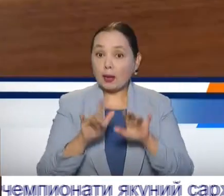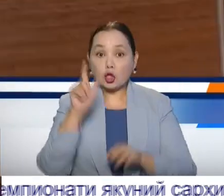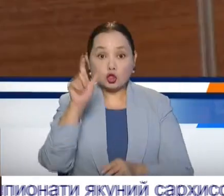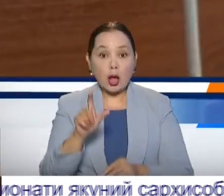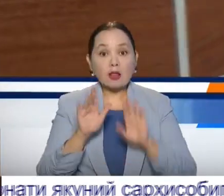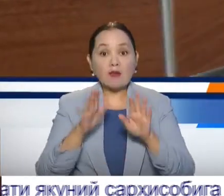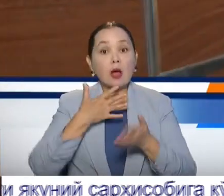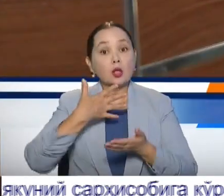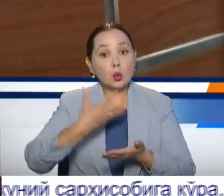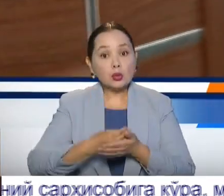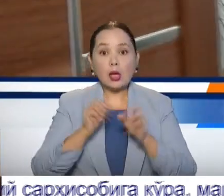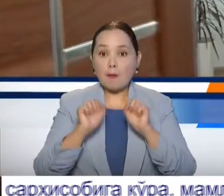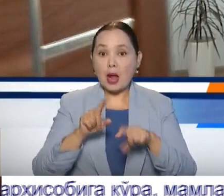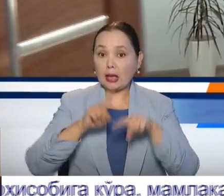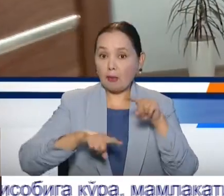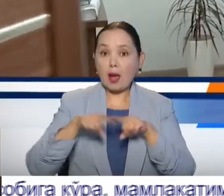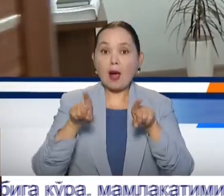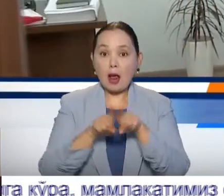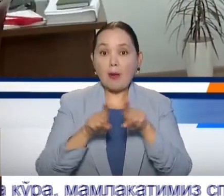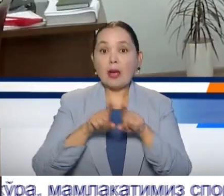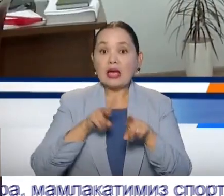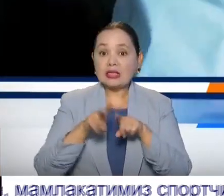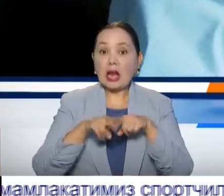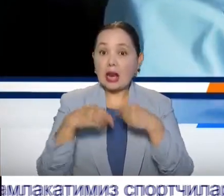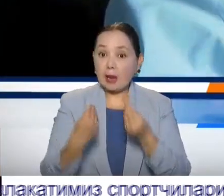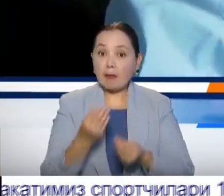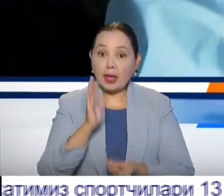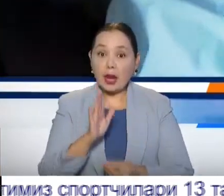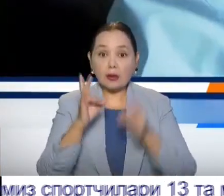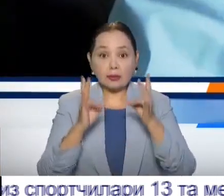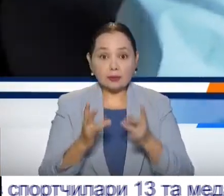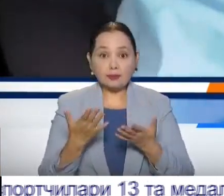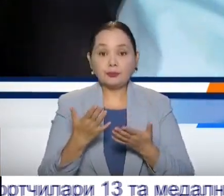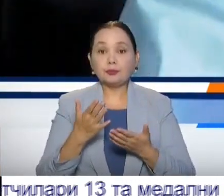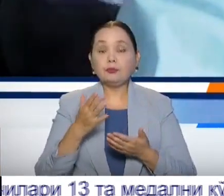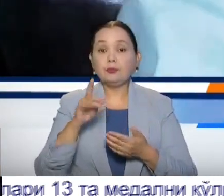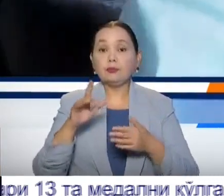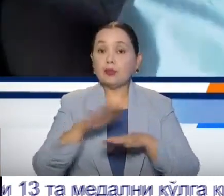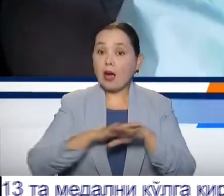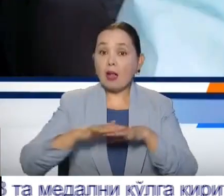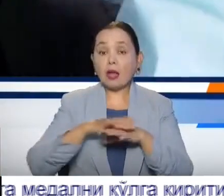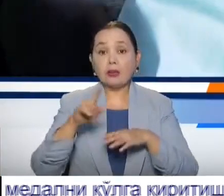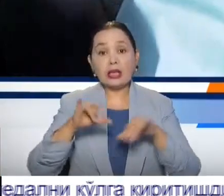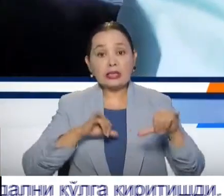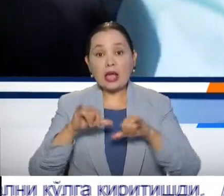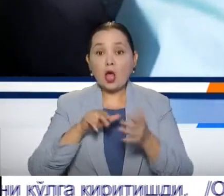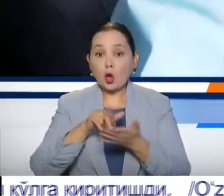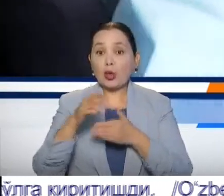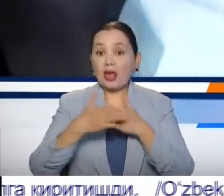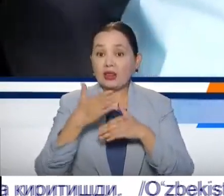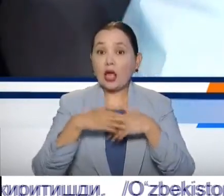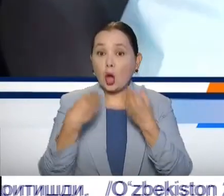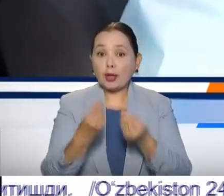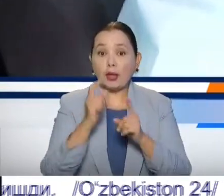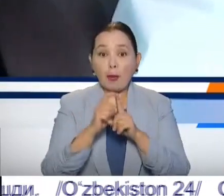nafaqat o'ziga, balki yaqinlariga ham zarar beradi. Xalqimizda sayoq yurgan tayoq yedi degan maqol bor. Bu